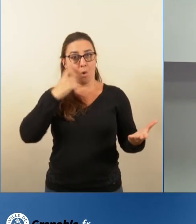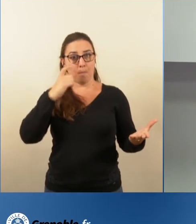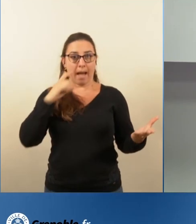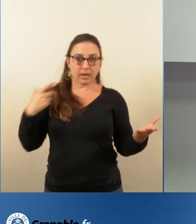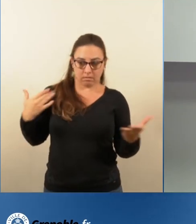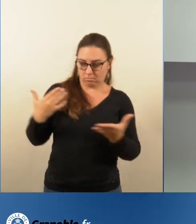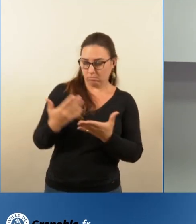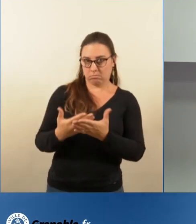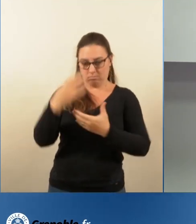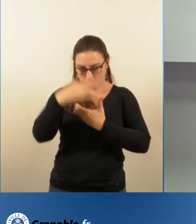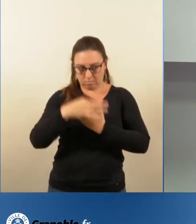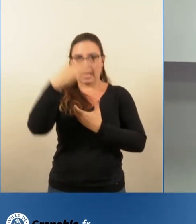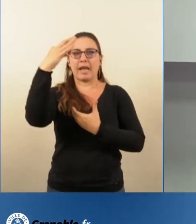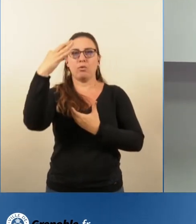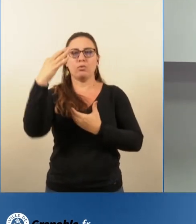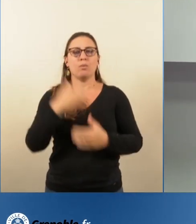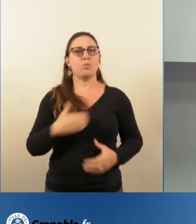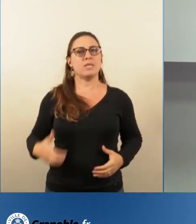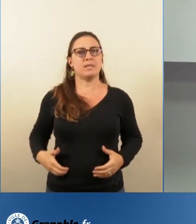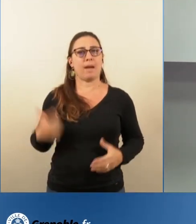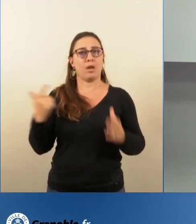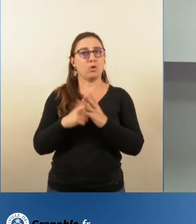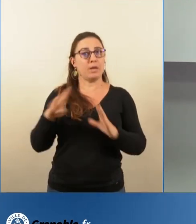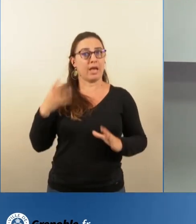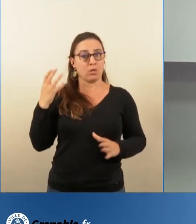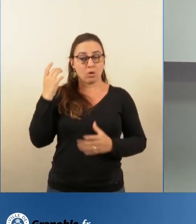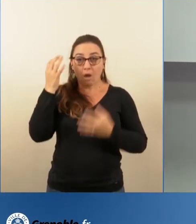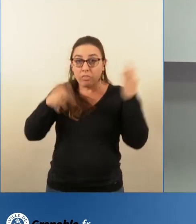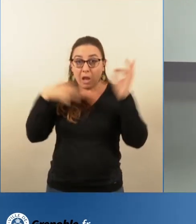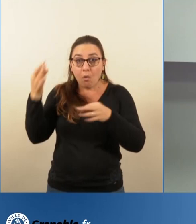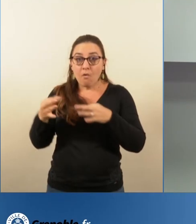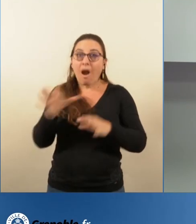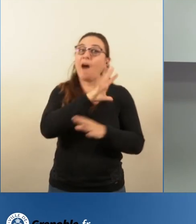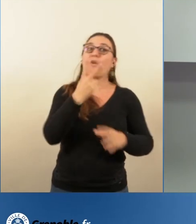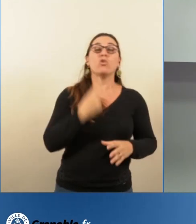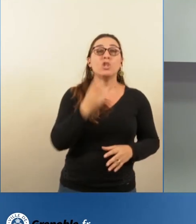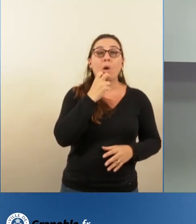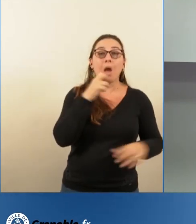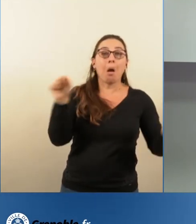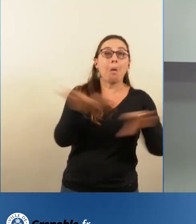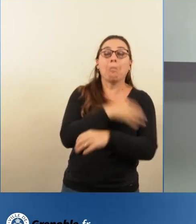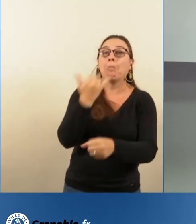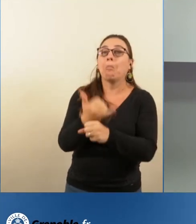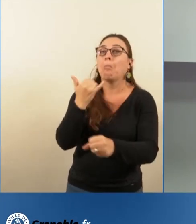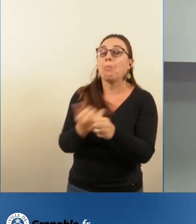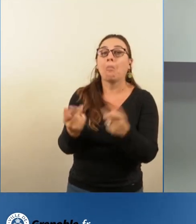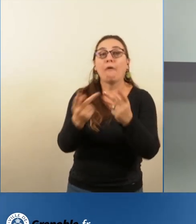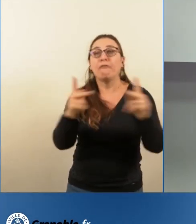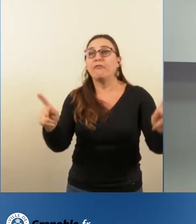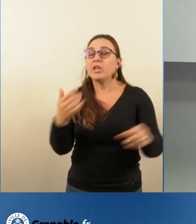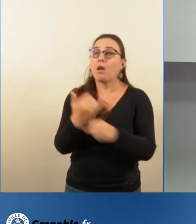en devenant élu municipal en 2014 en tant que citoyen j'avais pas l'impression que nos villes